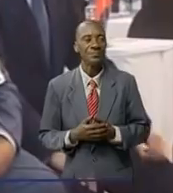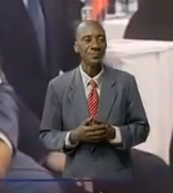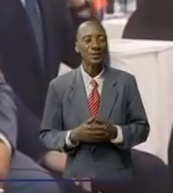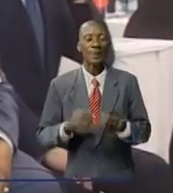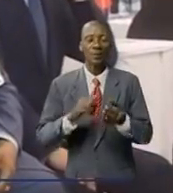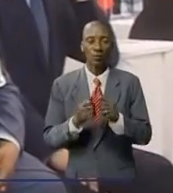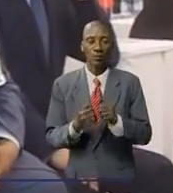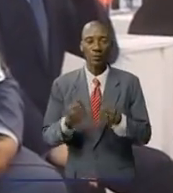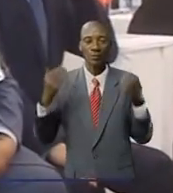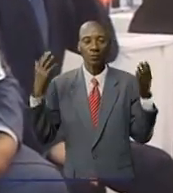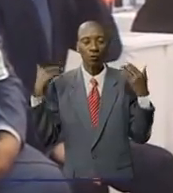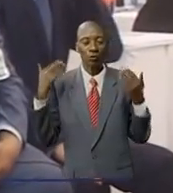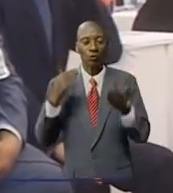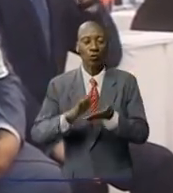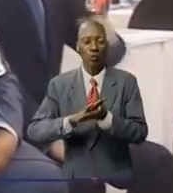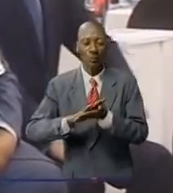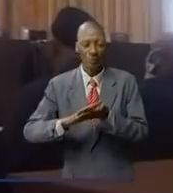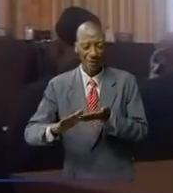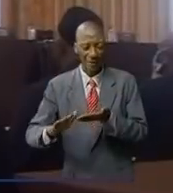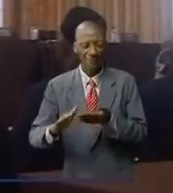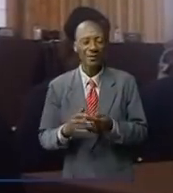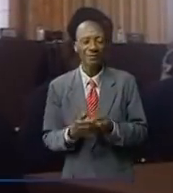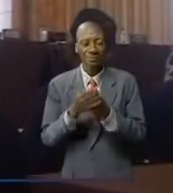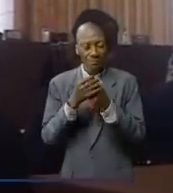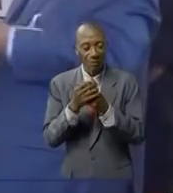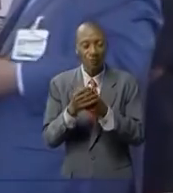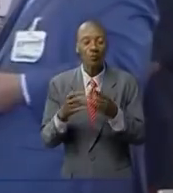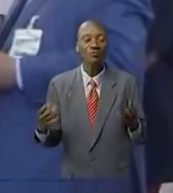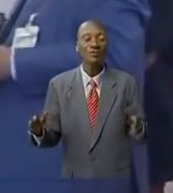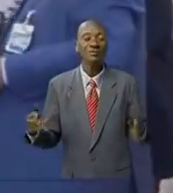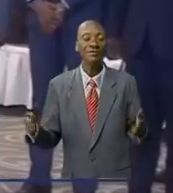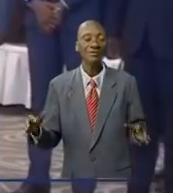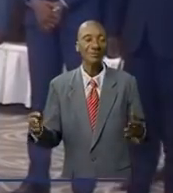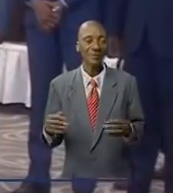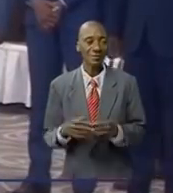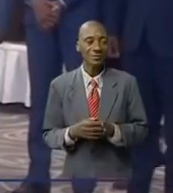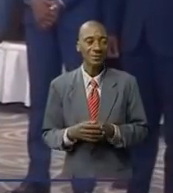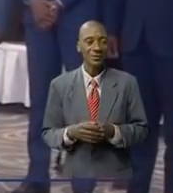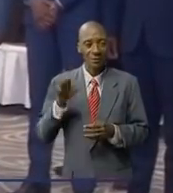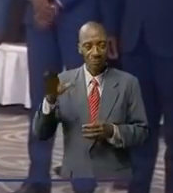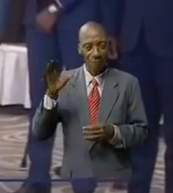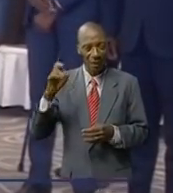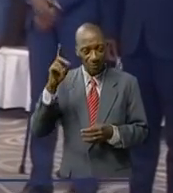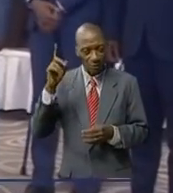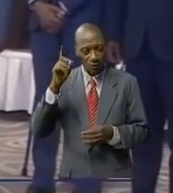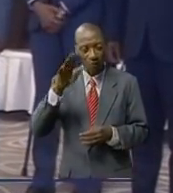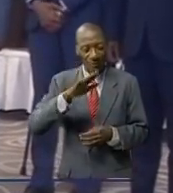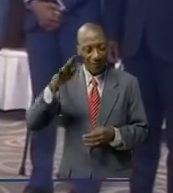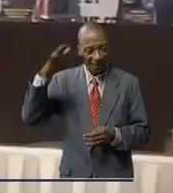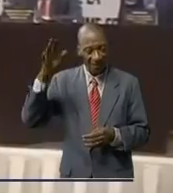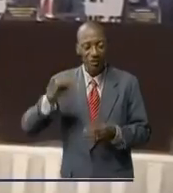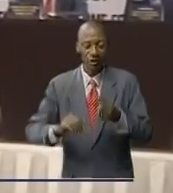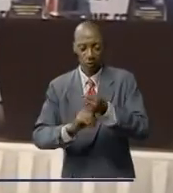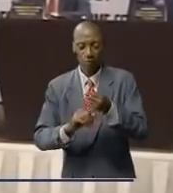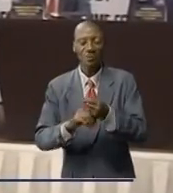potable dans la province du Kassai-Oriental sera bientôt qu'un mauvais souvenir. Financé par la banque allemande KfW pour un montant estimé